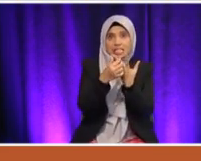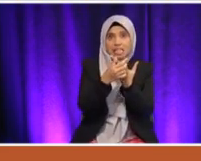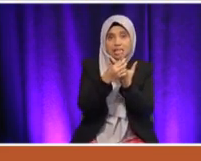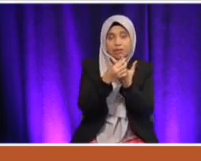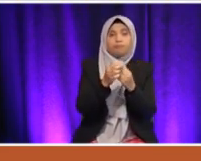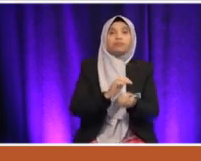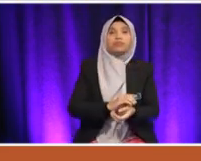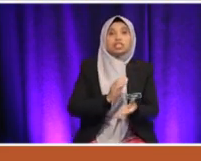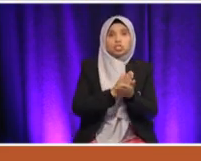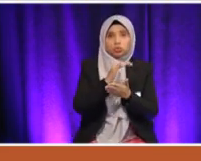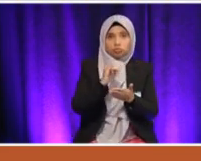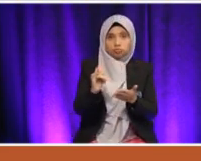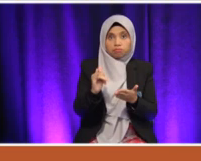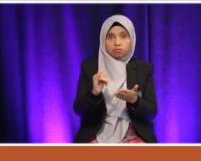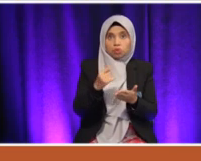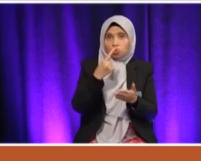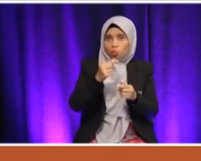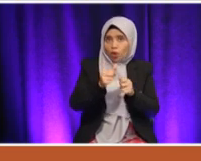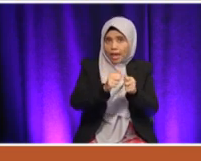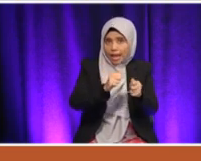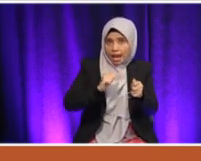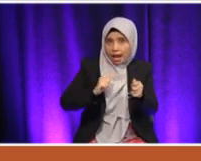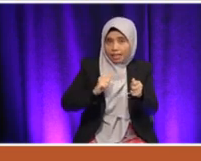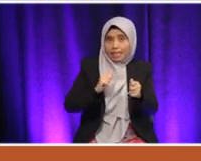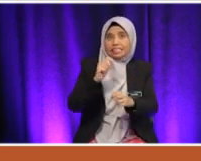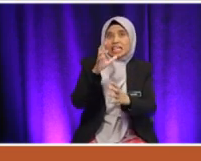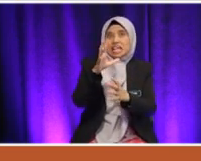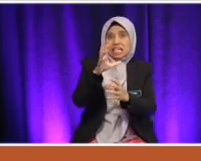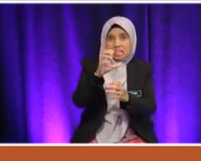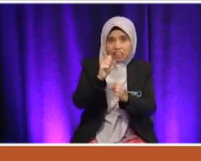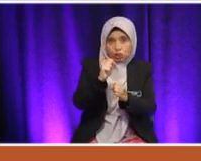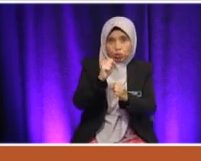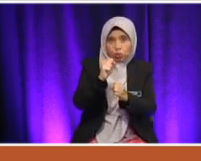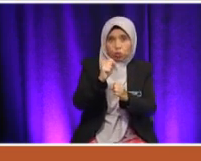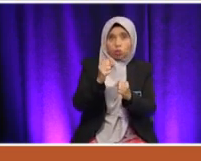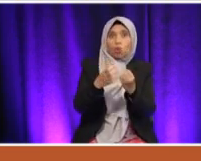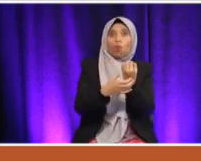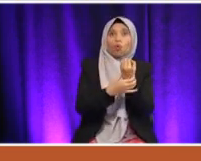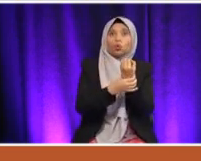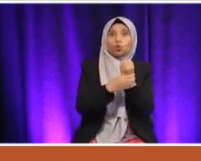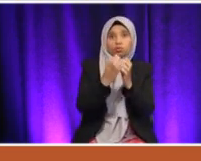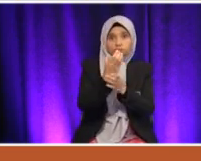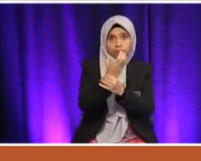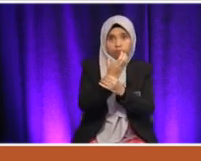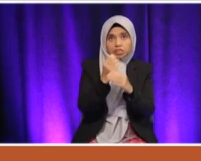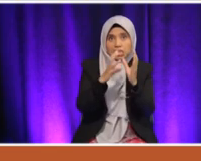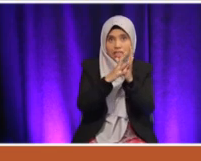oke seterusnya untuk mengelakkan otot yang tidak